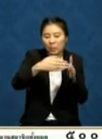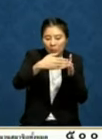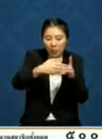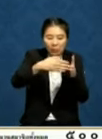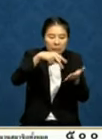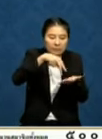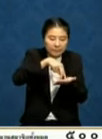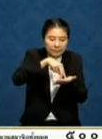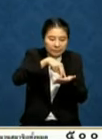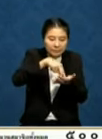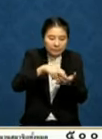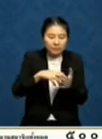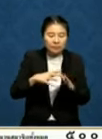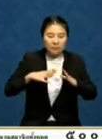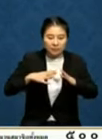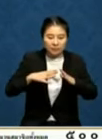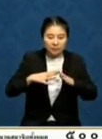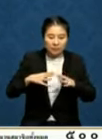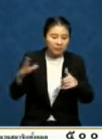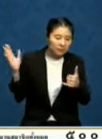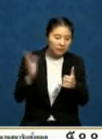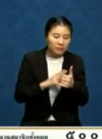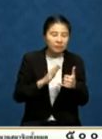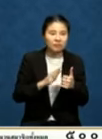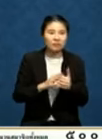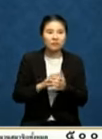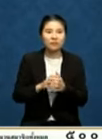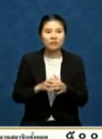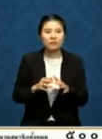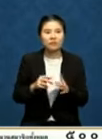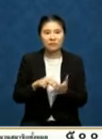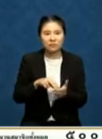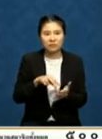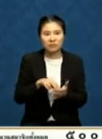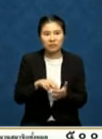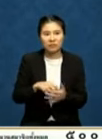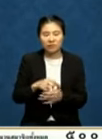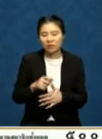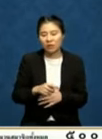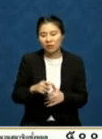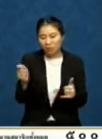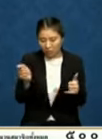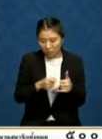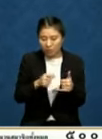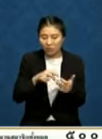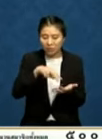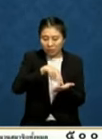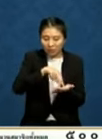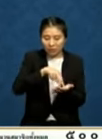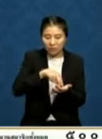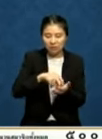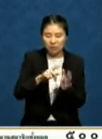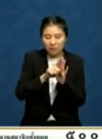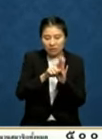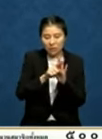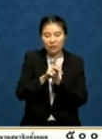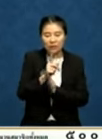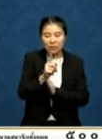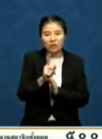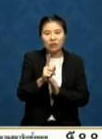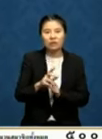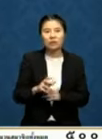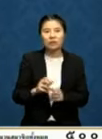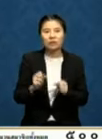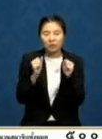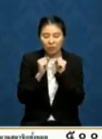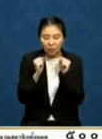ร้องไห้แล้วค่ะท่านไม่จำเป็นที่จะต้องแตะตัวเขาเลยค่ะถามว่าเอาไปยืนทำโทษเอาไหมยืนที่คอร์เนอร์หนึ่งนาทีเอาไหมแค่นี้เขาก็ก